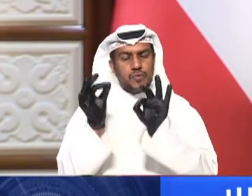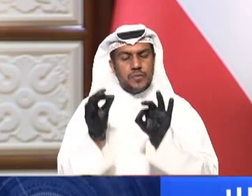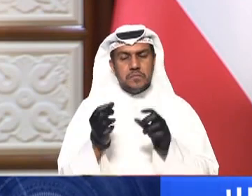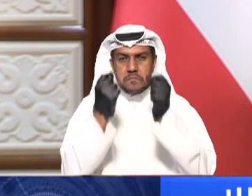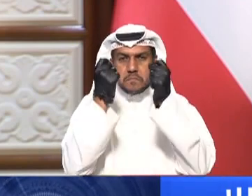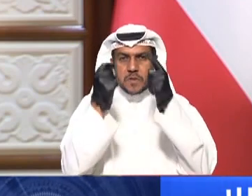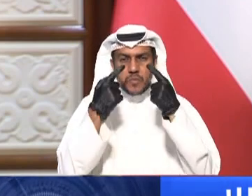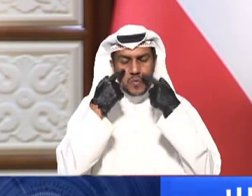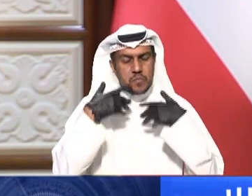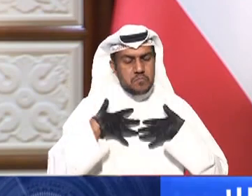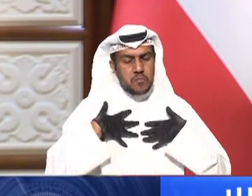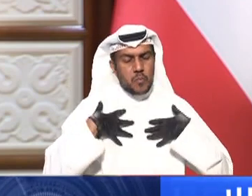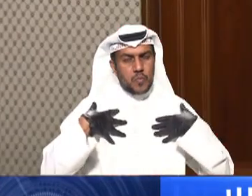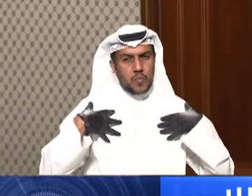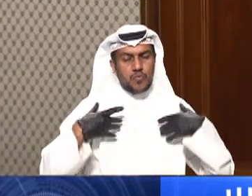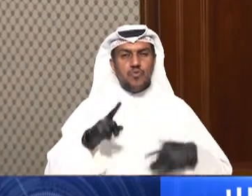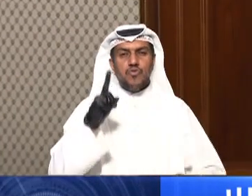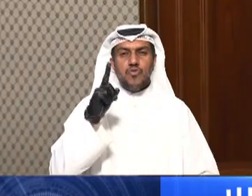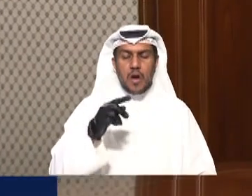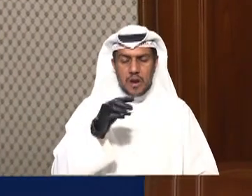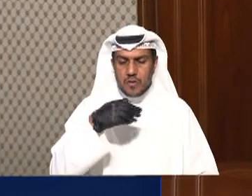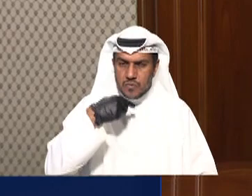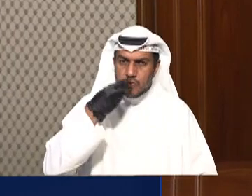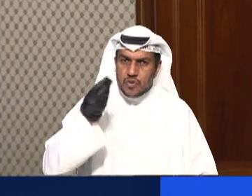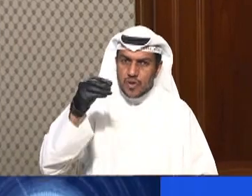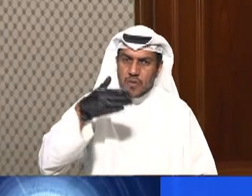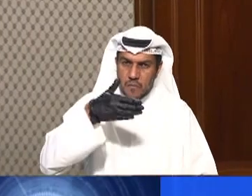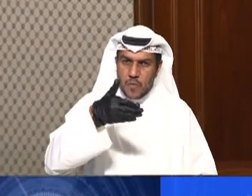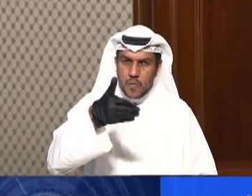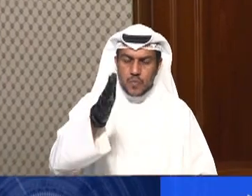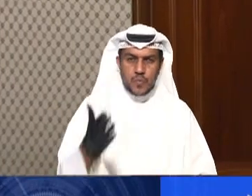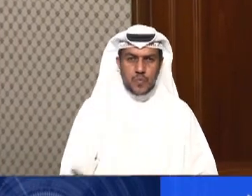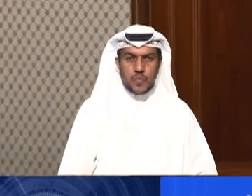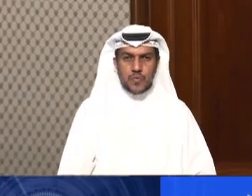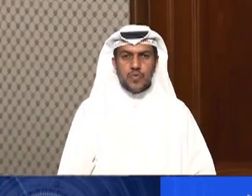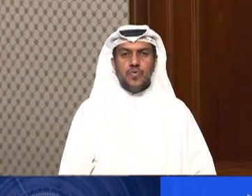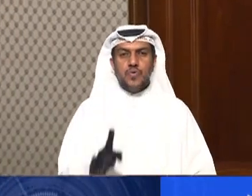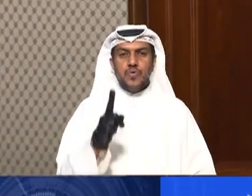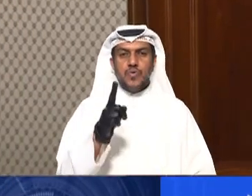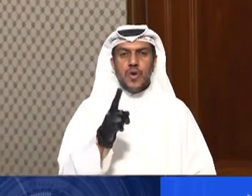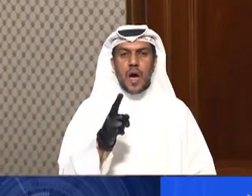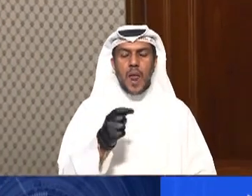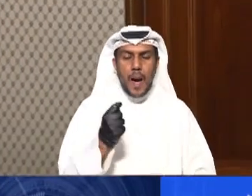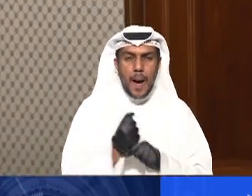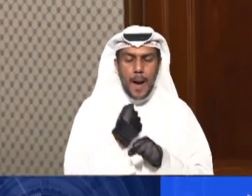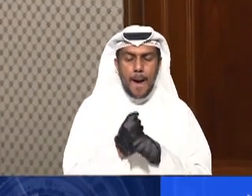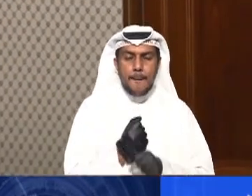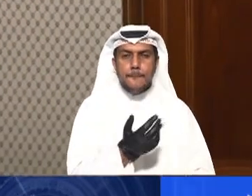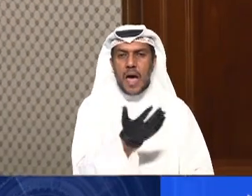مطمئن ووفير، وإن شاء الله يعني نستثمر كل